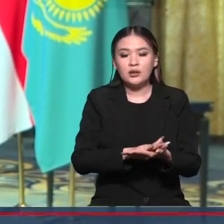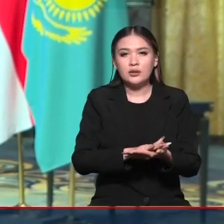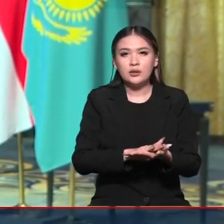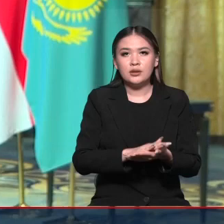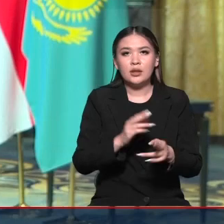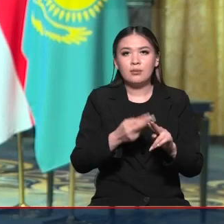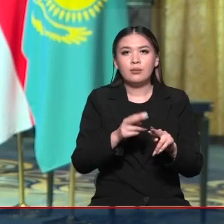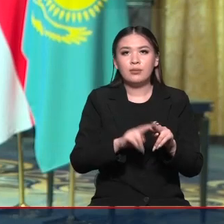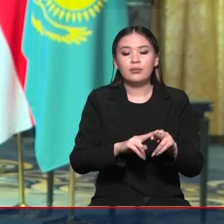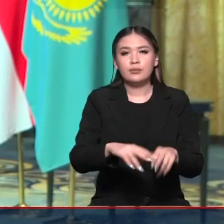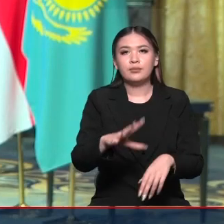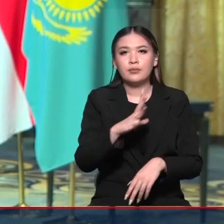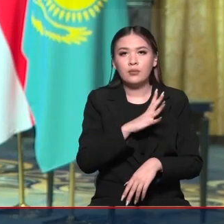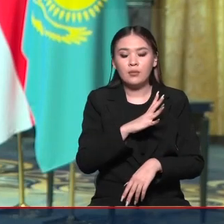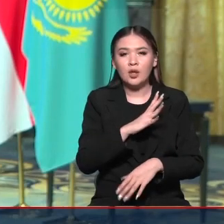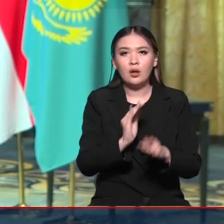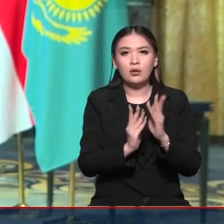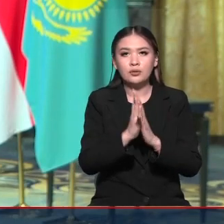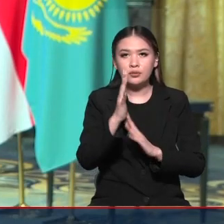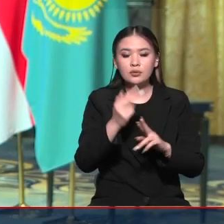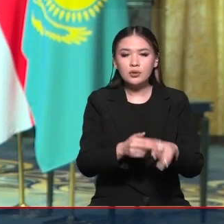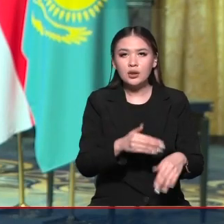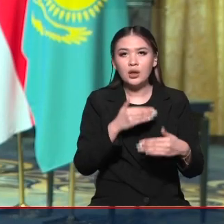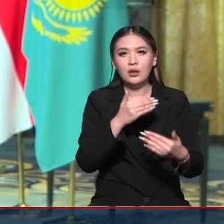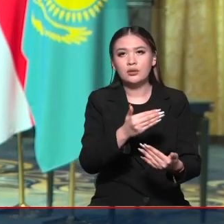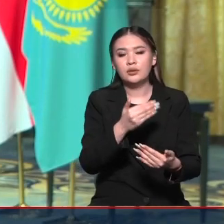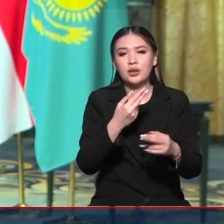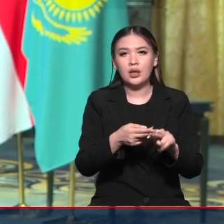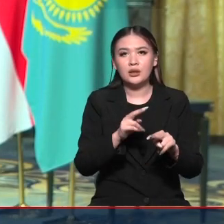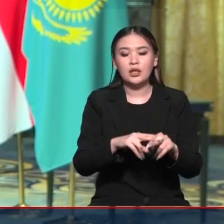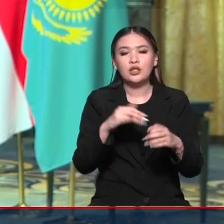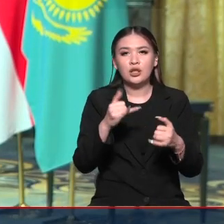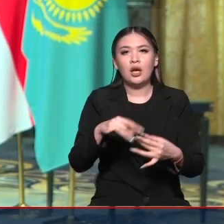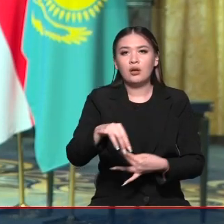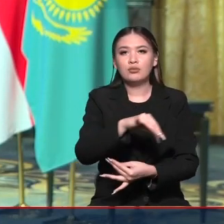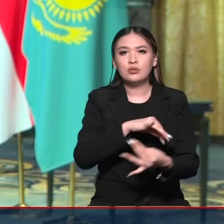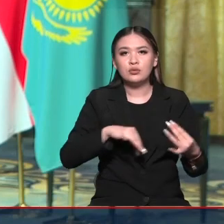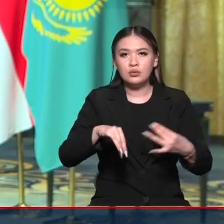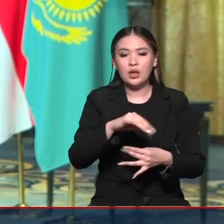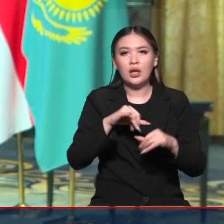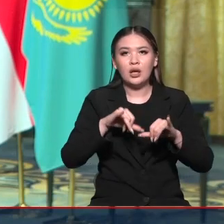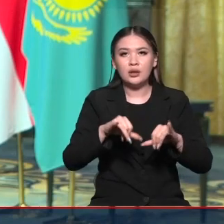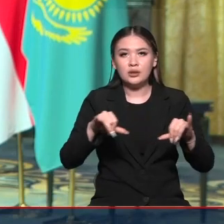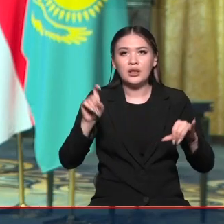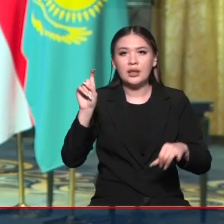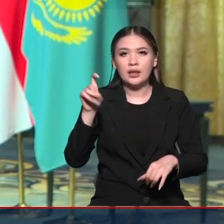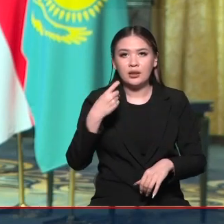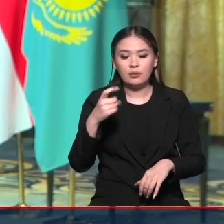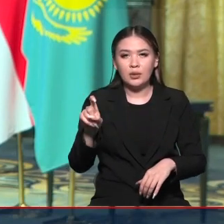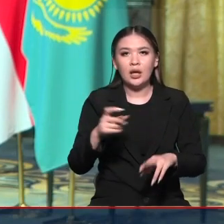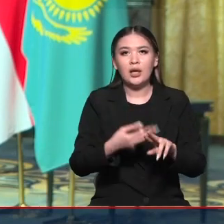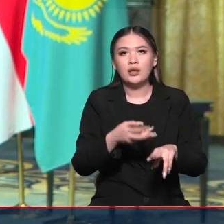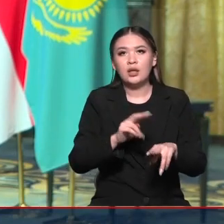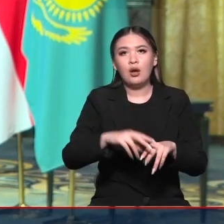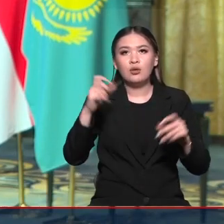стратегический потенциал в этой отрасли. Помимо этого, мы сегодня также обсуждали о развитии углехимии. Вы знаете, что